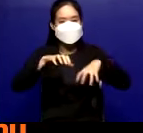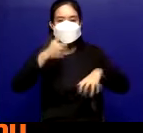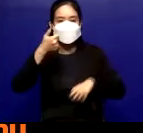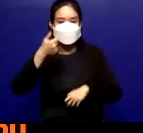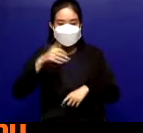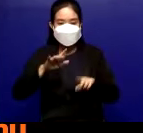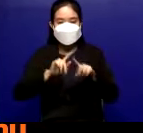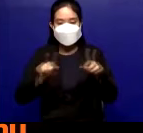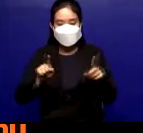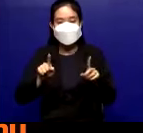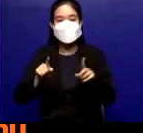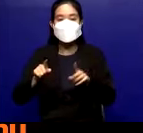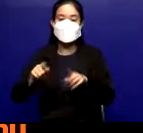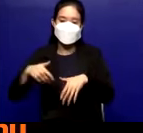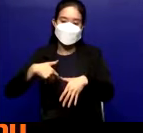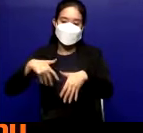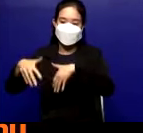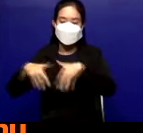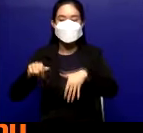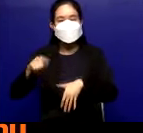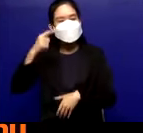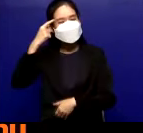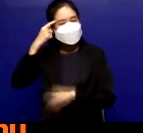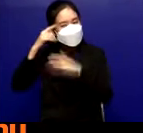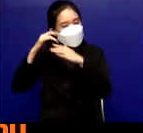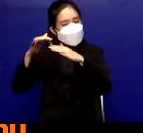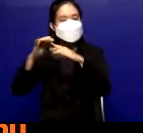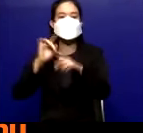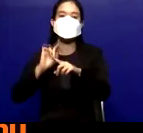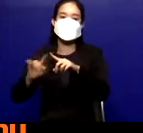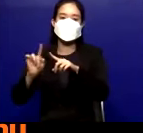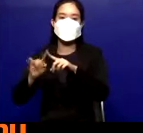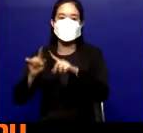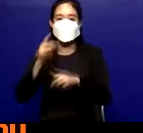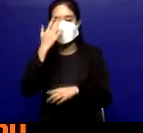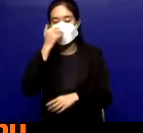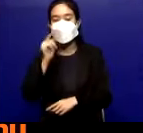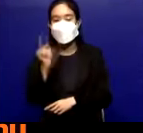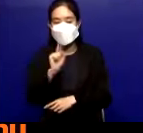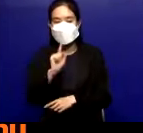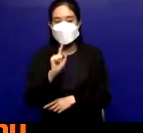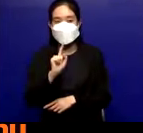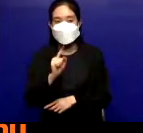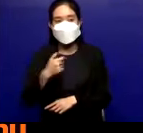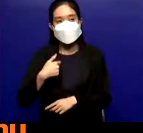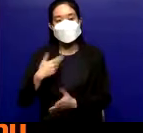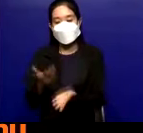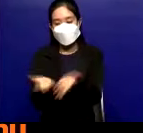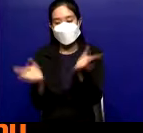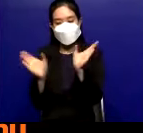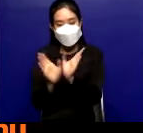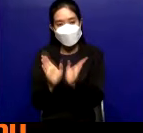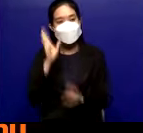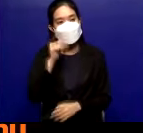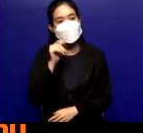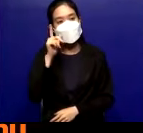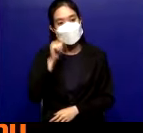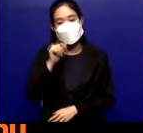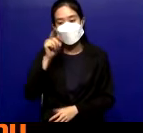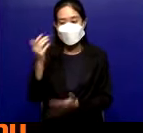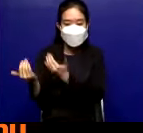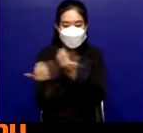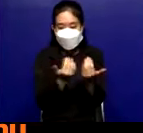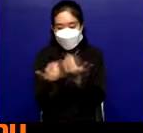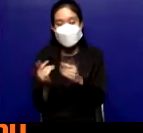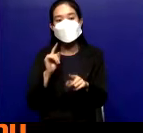นยังคงต้องการมีความหวังค่ะเพราะพวกเขายังมีพ่อแม่ที่ต้องดูแลยังมีลูกเล็ก